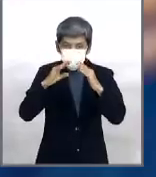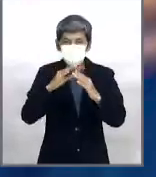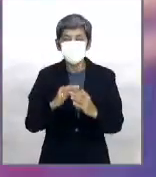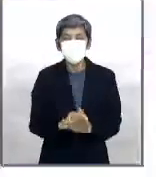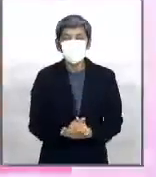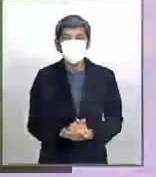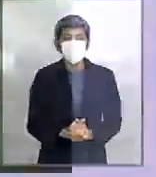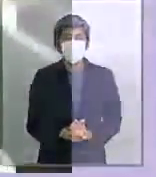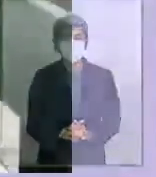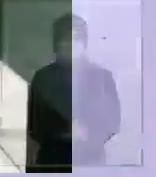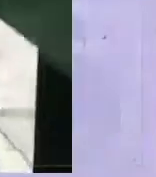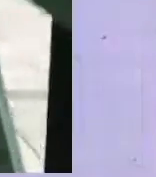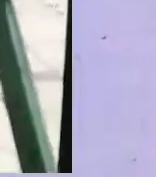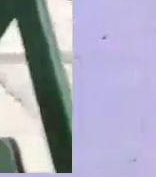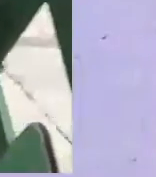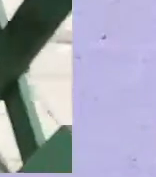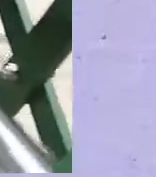องเห็น